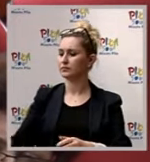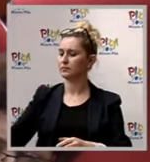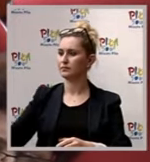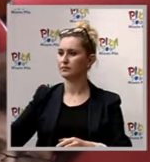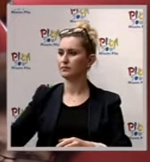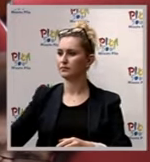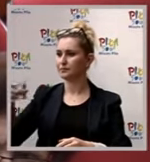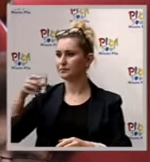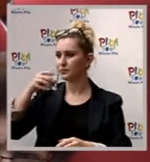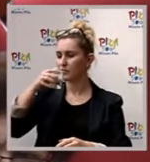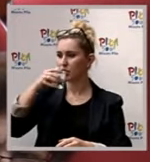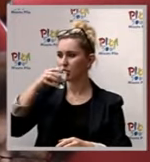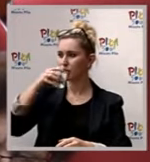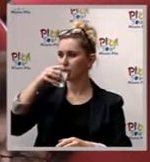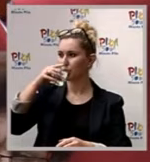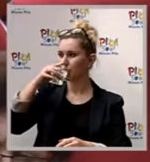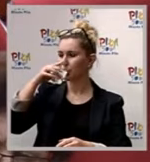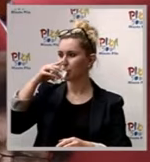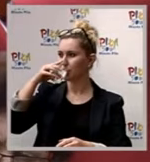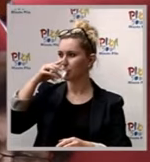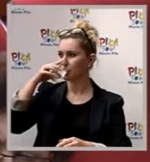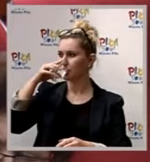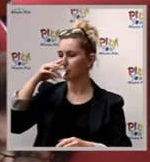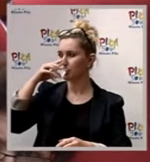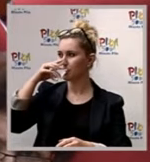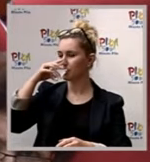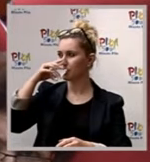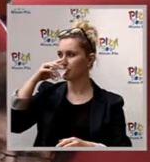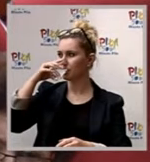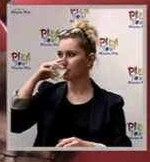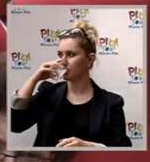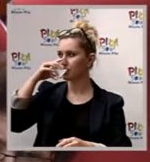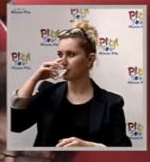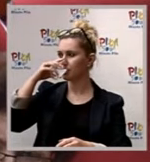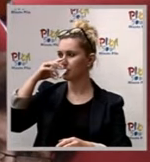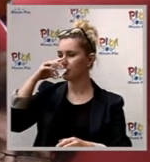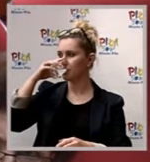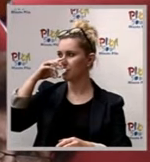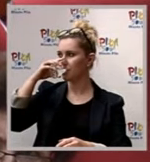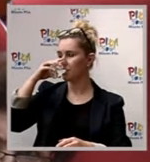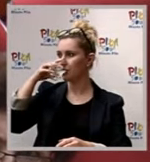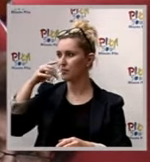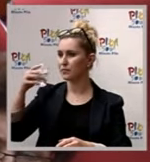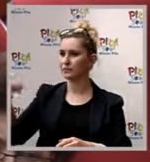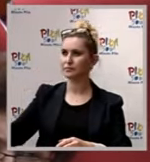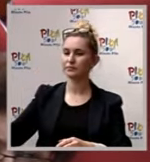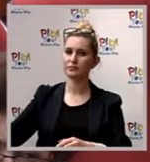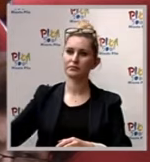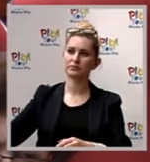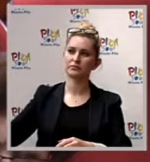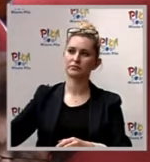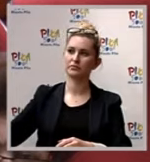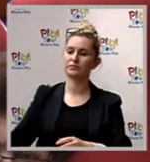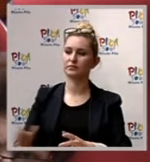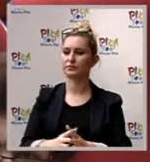czarnkowsko-trzcianeckiego się zakwalifikowała, byli, przywieźli brązowy medal i czwarte miejsce indywidualnie. No